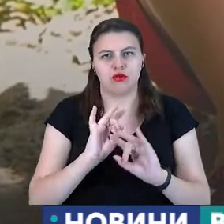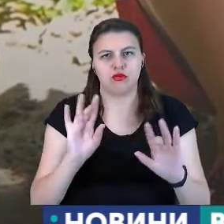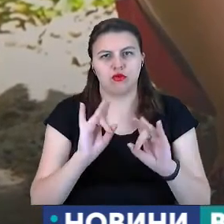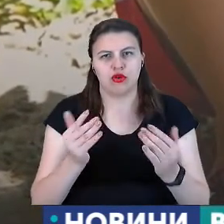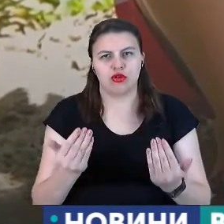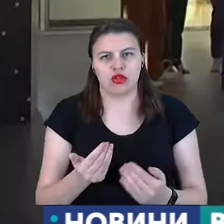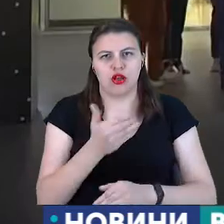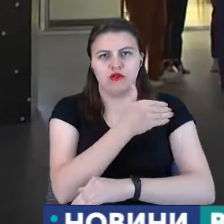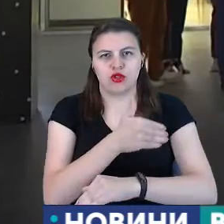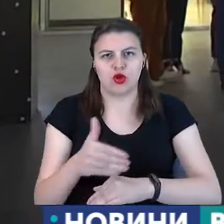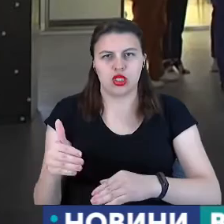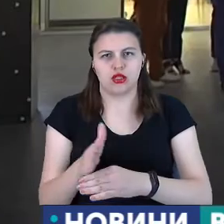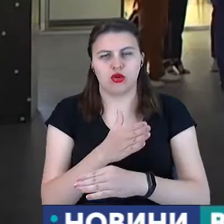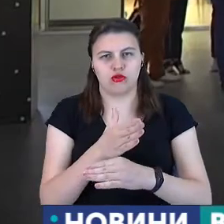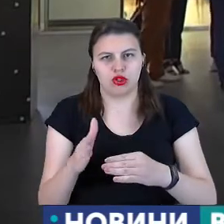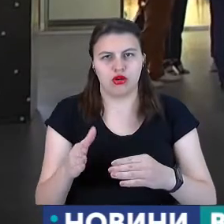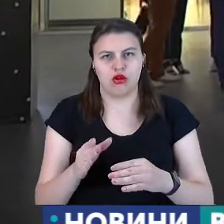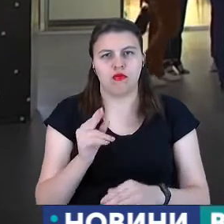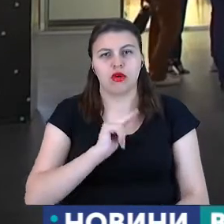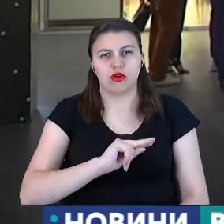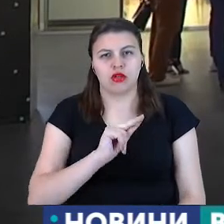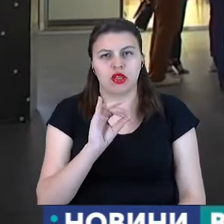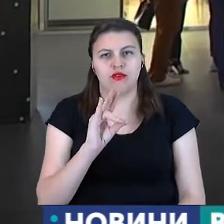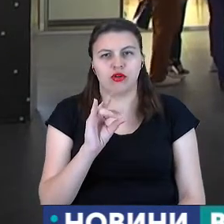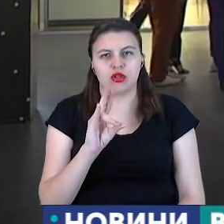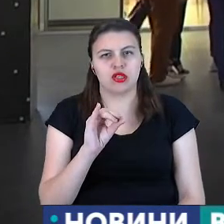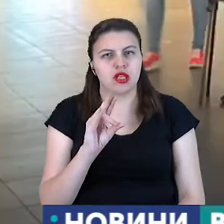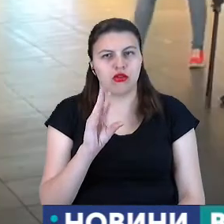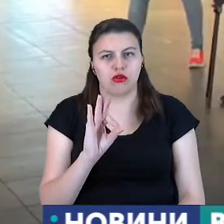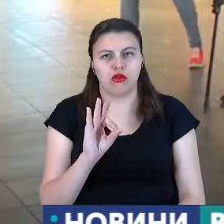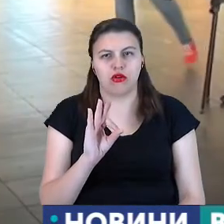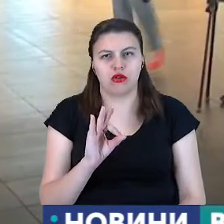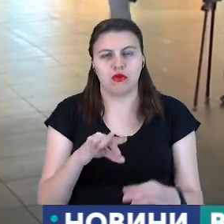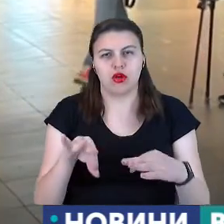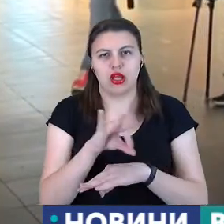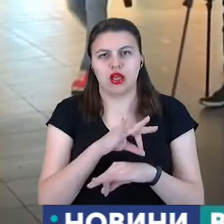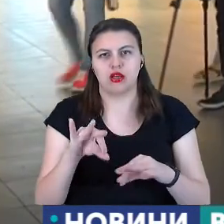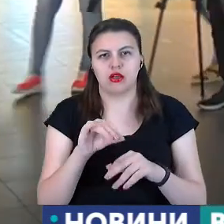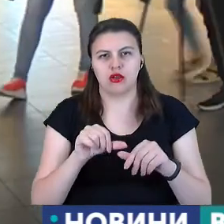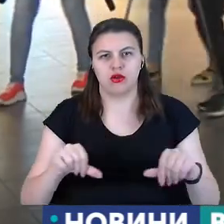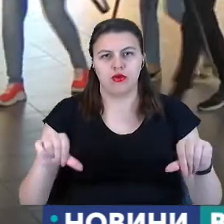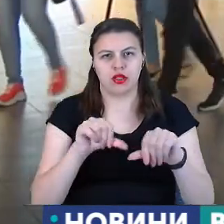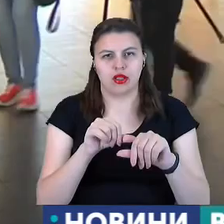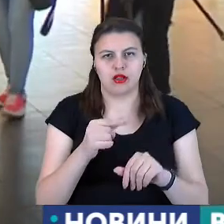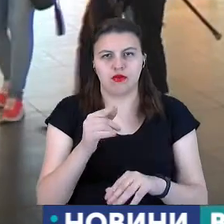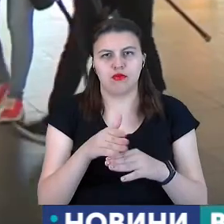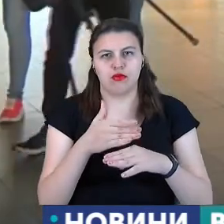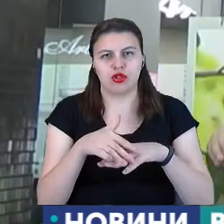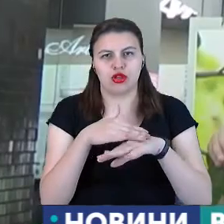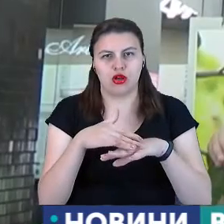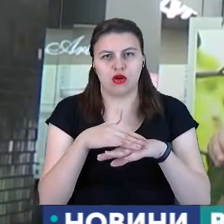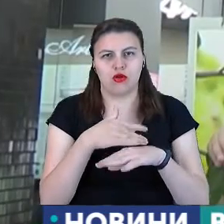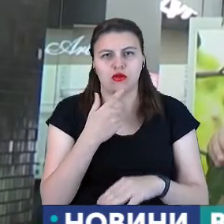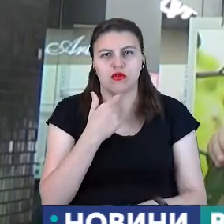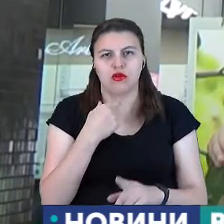Працював із героями український фотограф Євген Носенко. Сам проєкт команда комітету Міжнародного Червоного Хреста готувала 3 місяці,